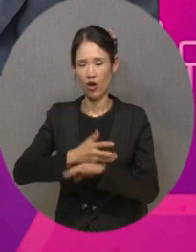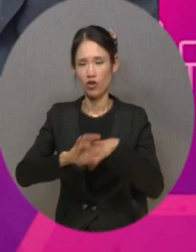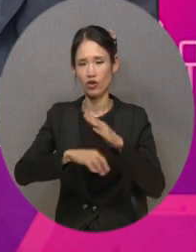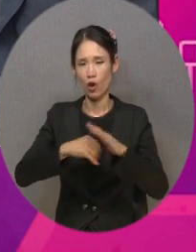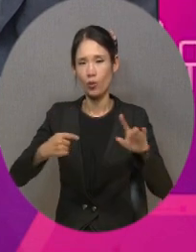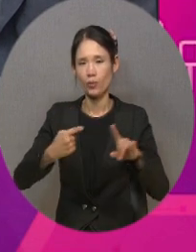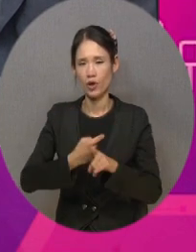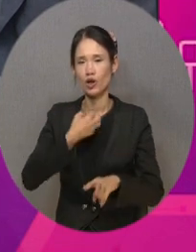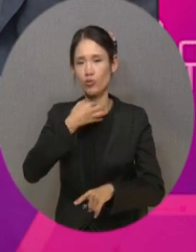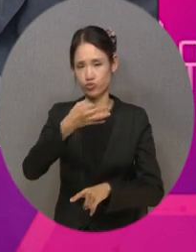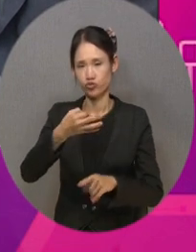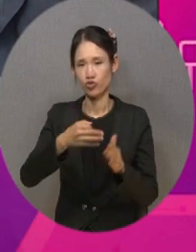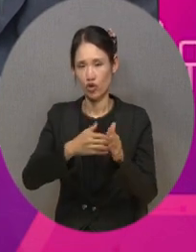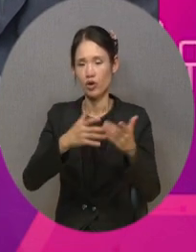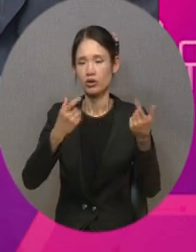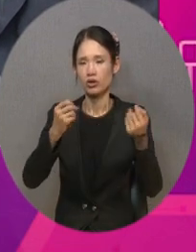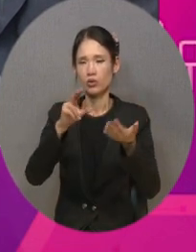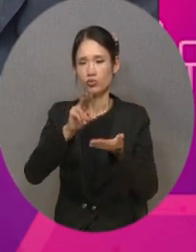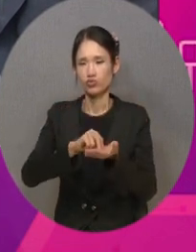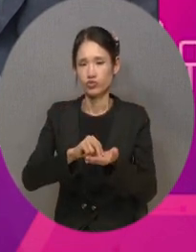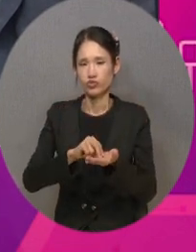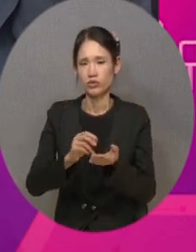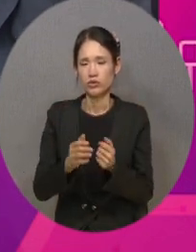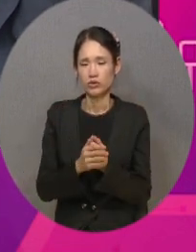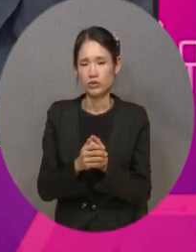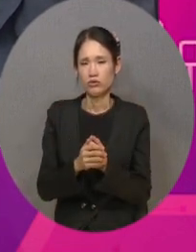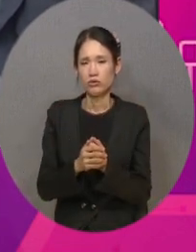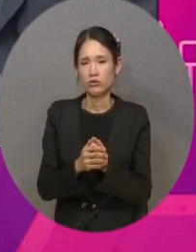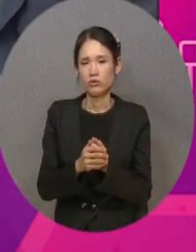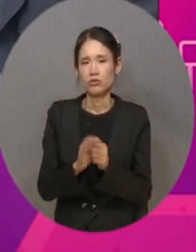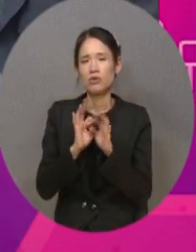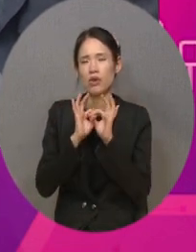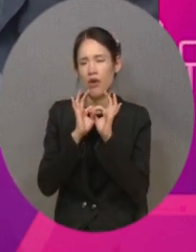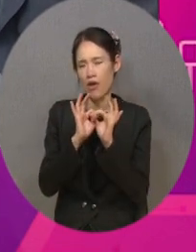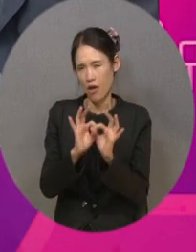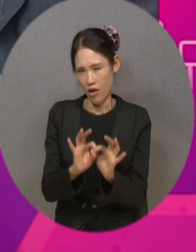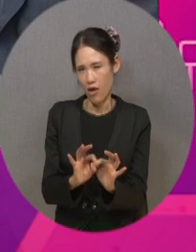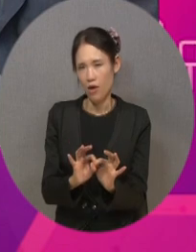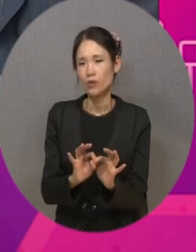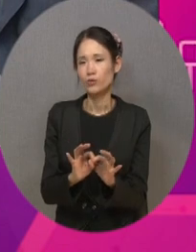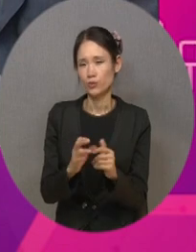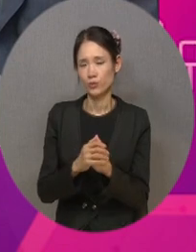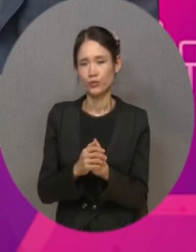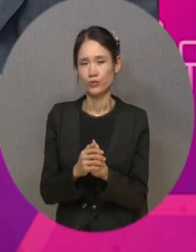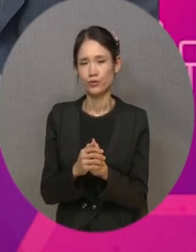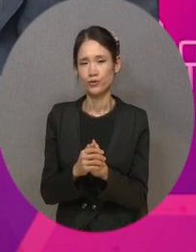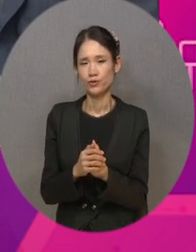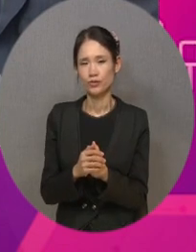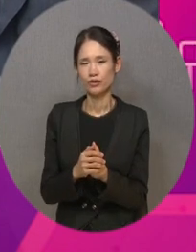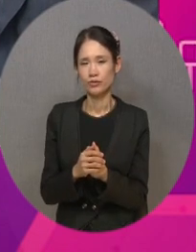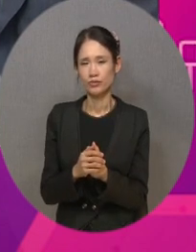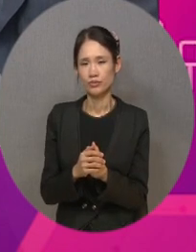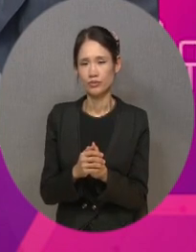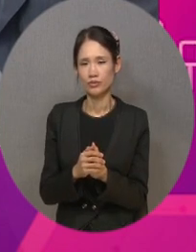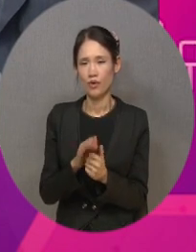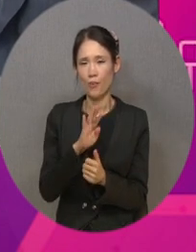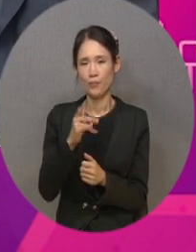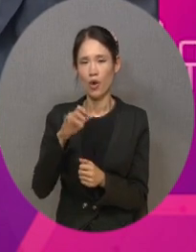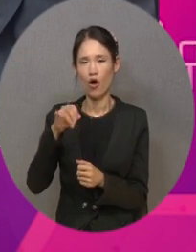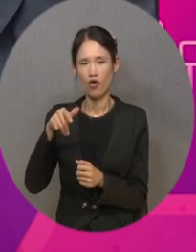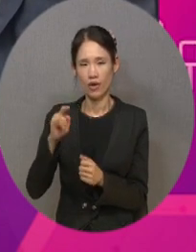그래서 이제 그런 문제들에 관한 세션이 계속 진행될 예정이고요. 또 이제 병행 세션이라고